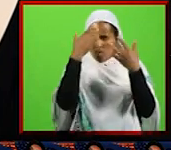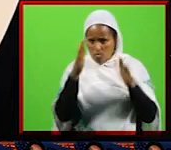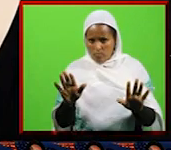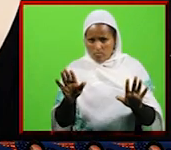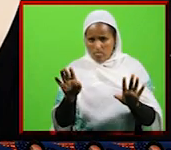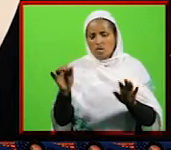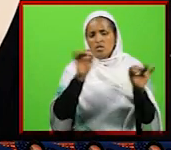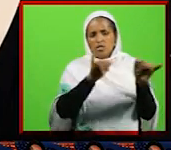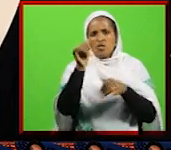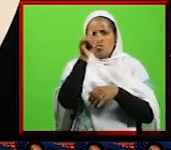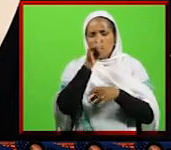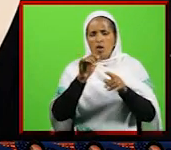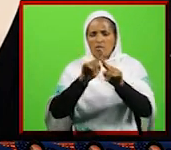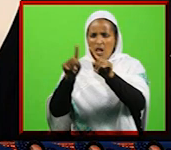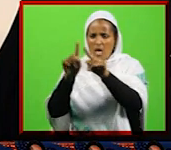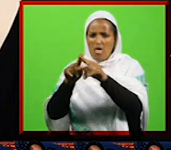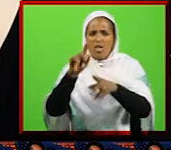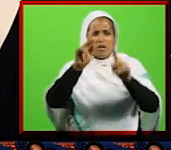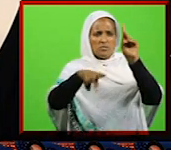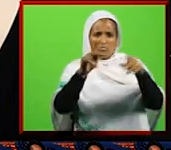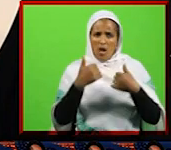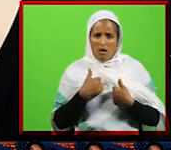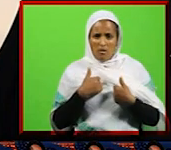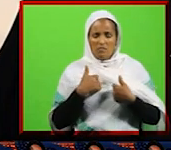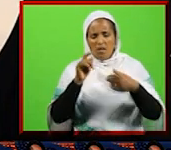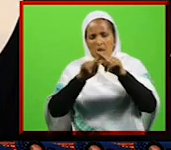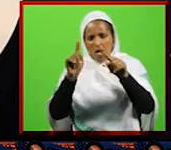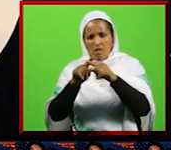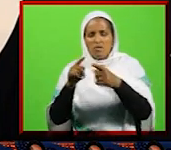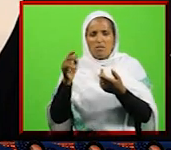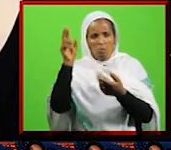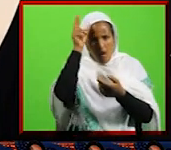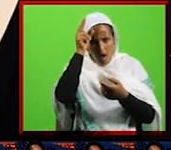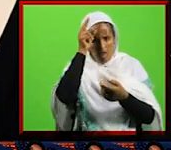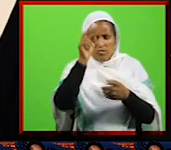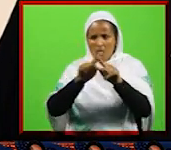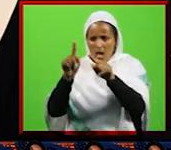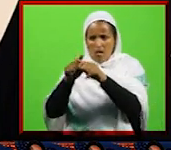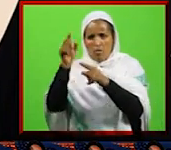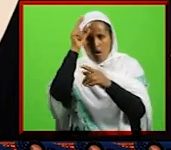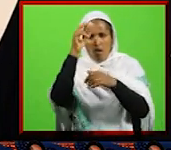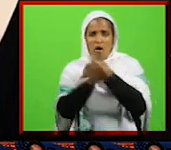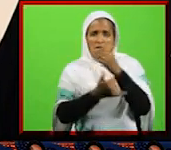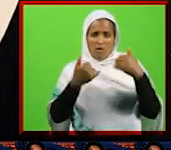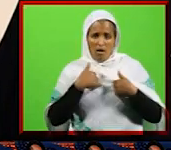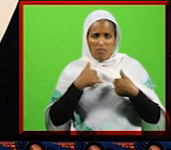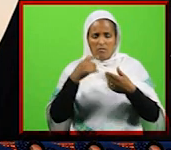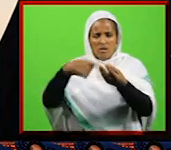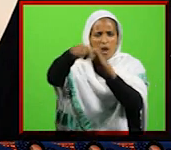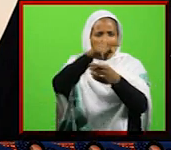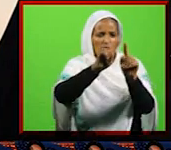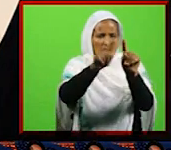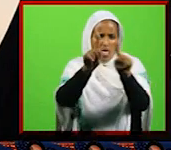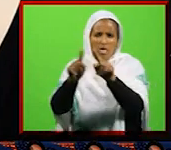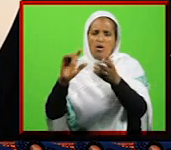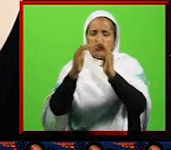እንግዲህ እንደ ኢትዮጵያ ብዙ ልዩ ልዩ ማህበረሰብ እና ወይም ብሔር ብሔረሰብ ልዩ ልዩ ባህል ያላት ሀገር እስከሆነች ድረስ እንደ አካባቢው